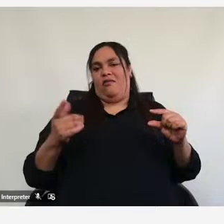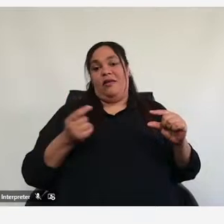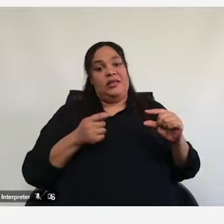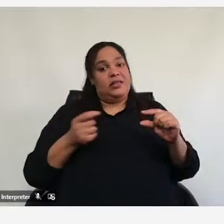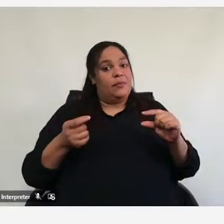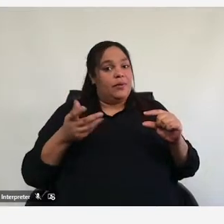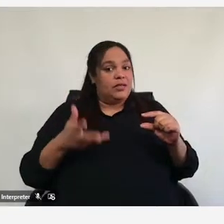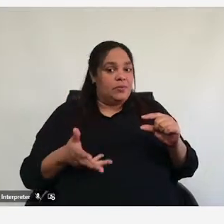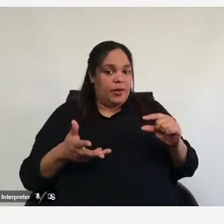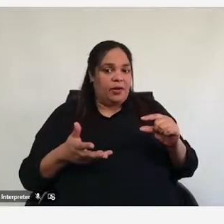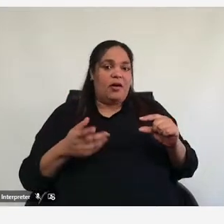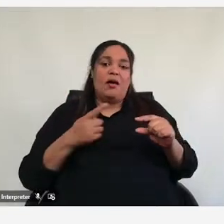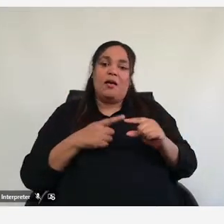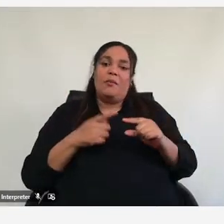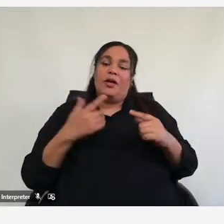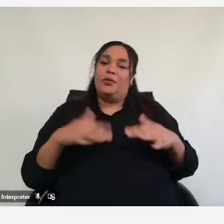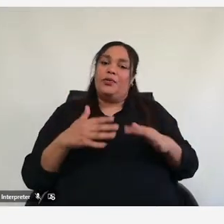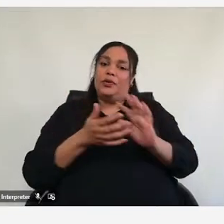Speaker, die